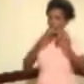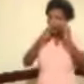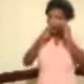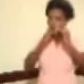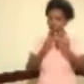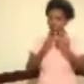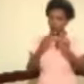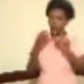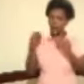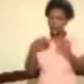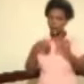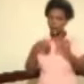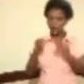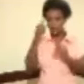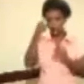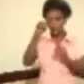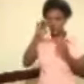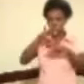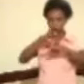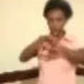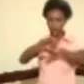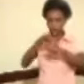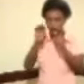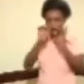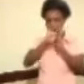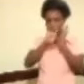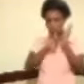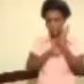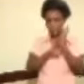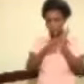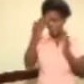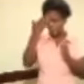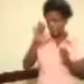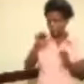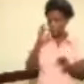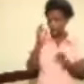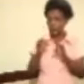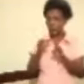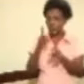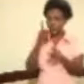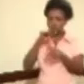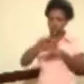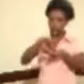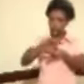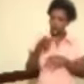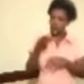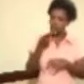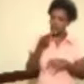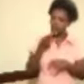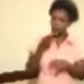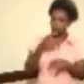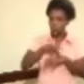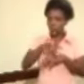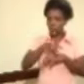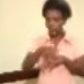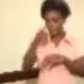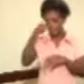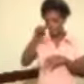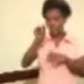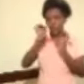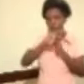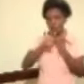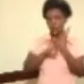des terrains vagues, qu'on ne connaît pas si c'est pour l'État, si c'est pour des particuliers. Et il y a des camps que, par exemple, dans Port-au-Prince,